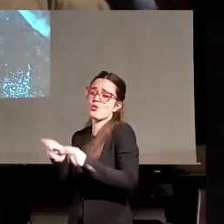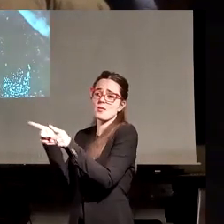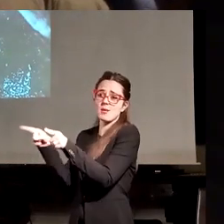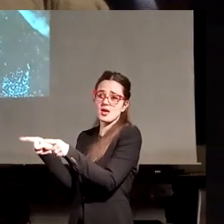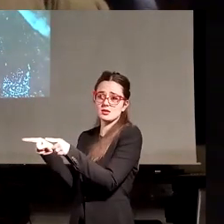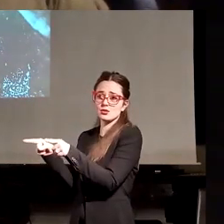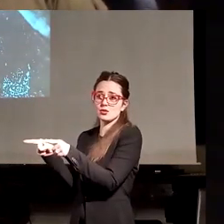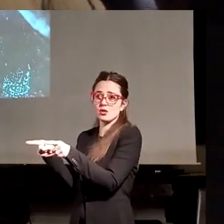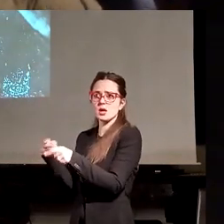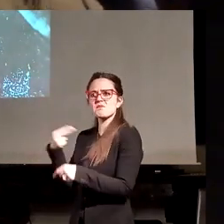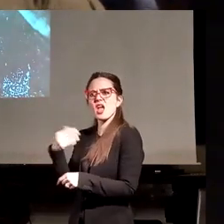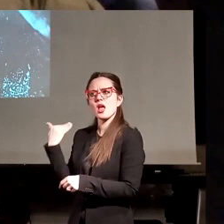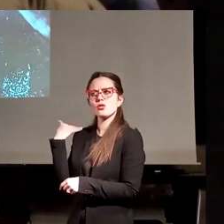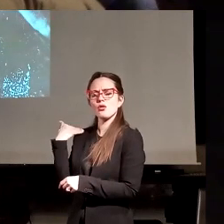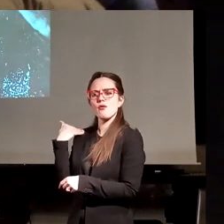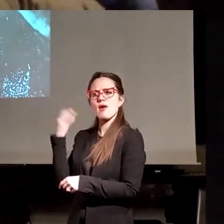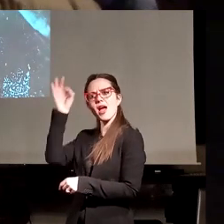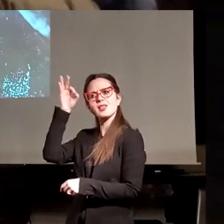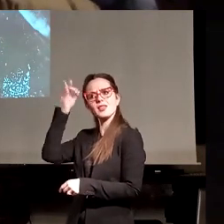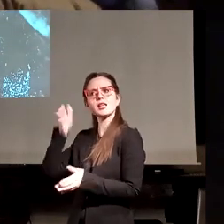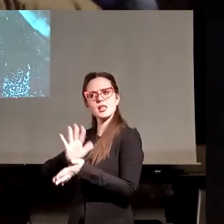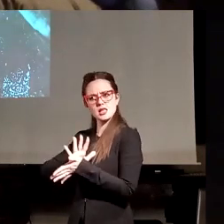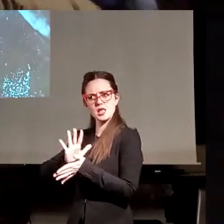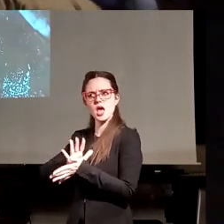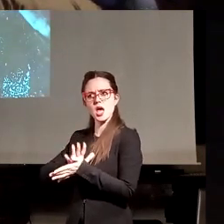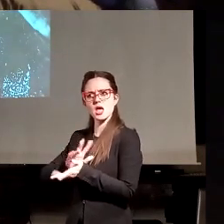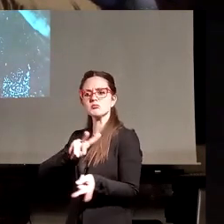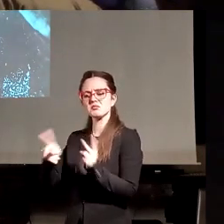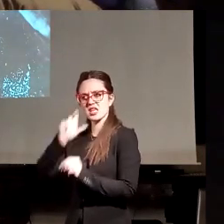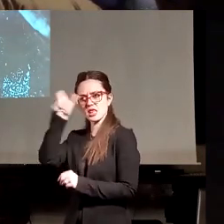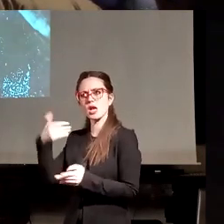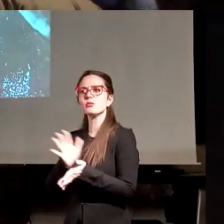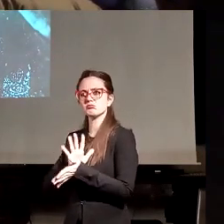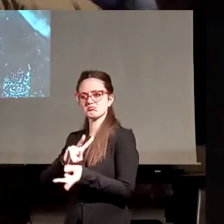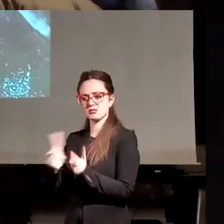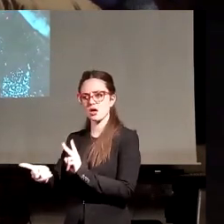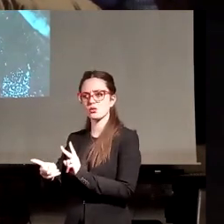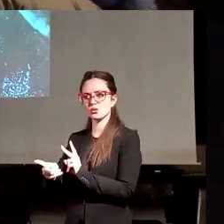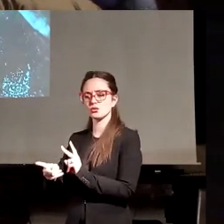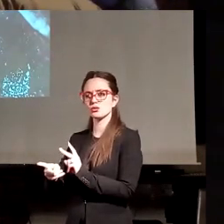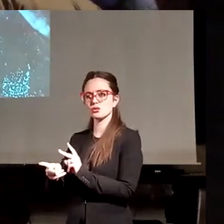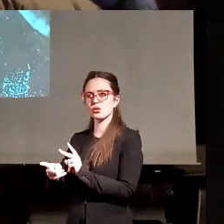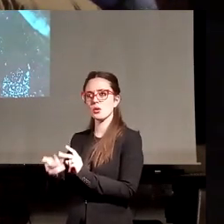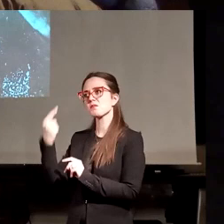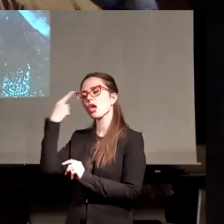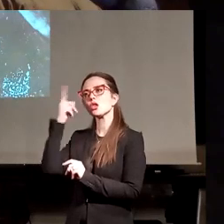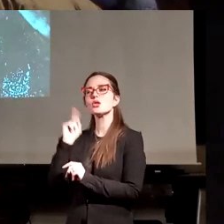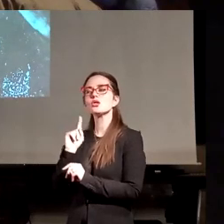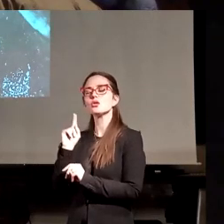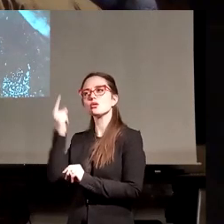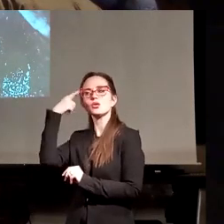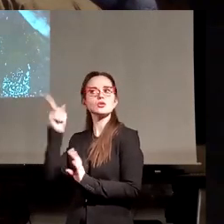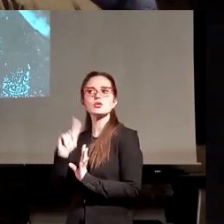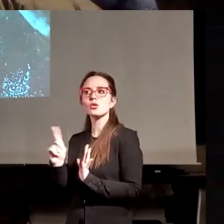anno fa in inghilterra questa la chiesa di tutto in italia non saprei dirvi se una non mette la